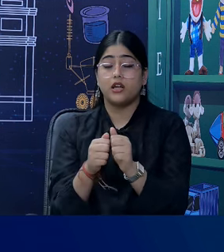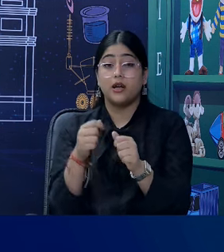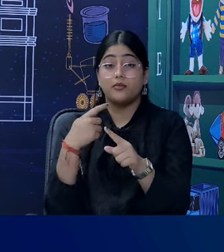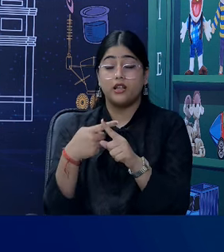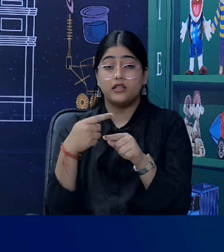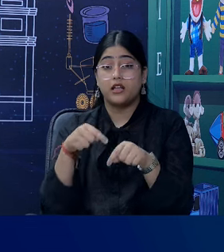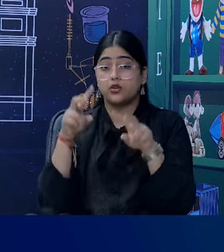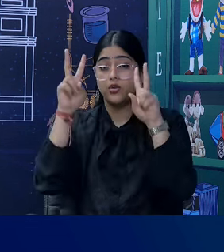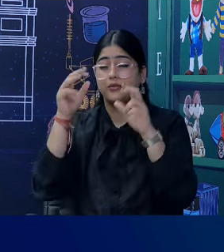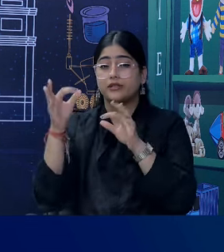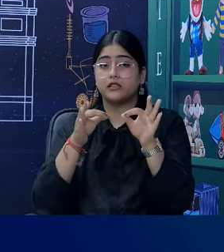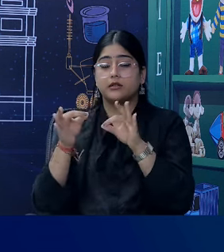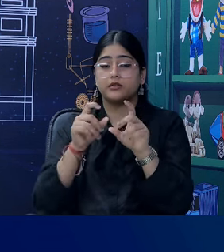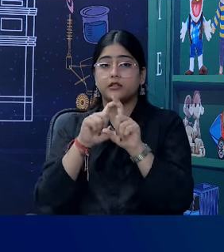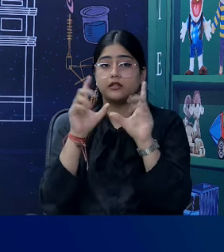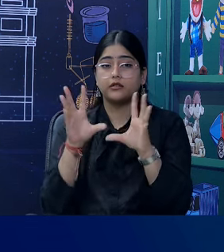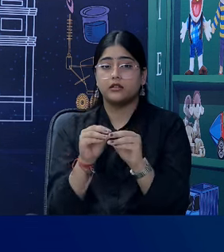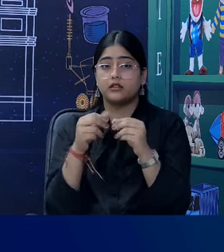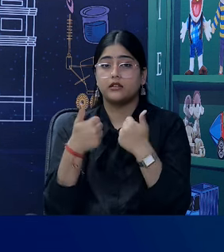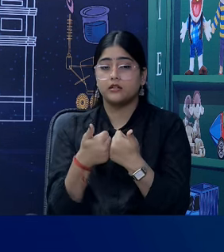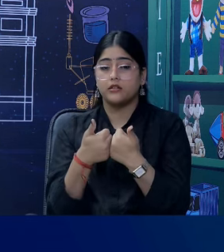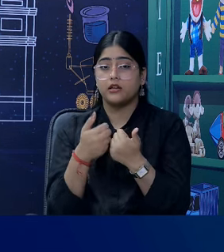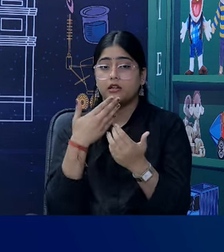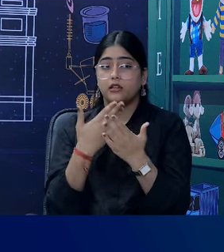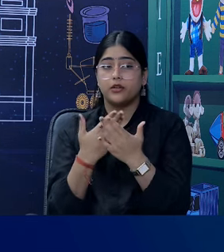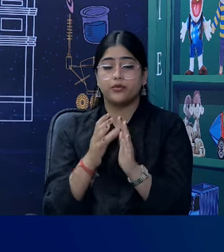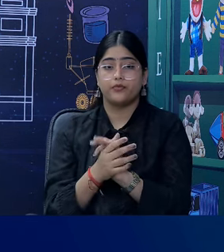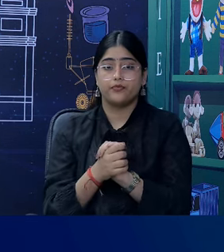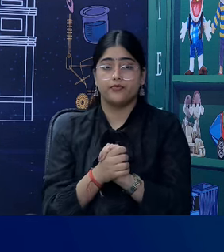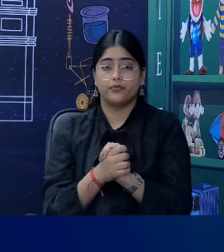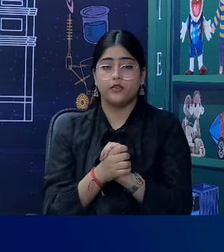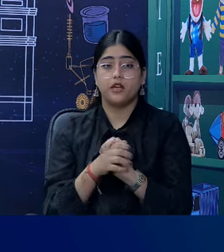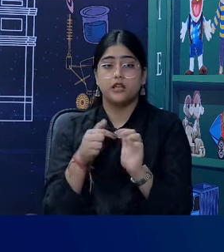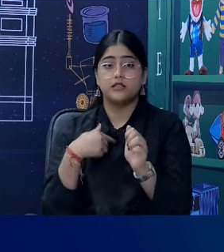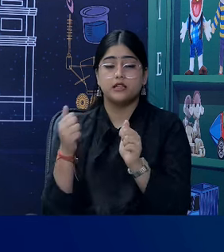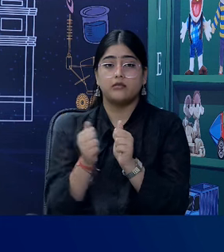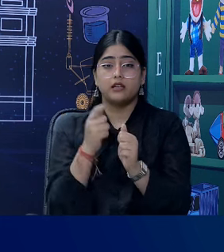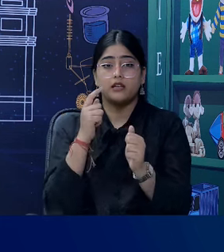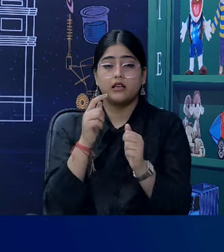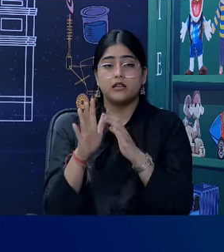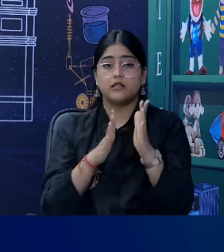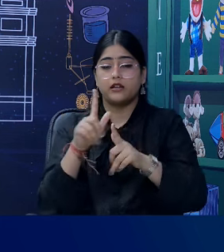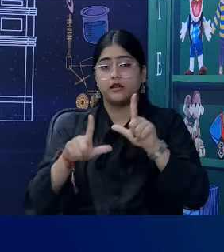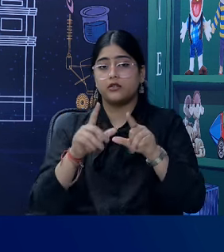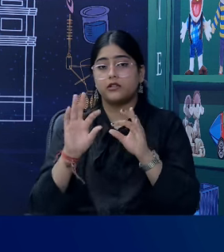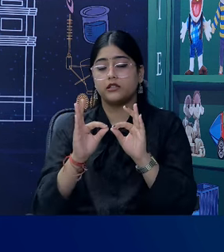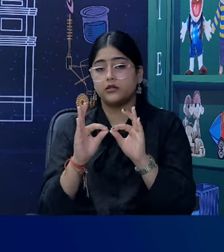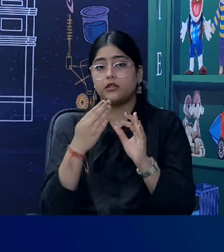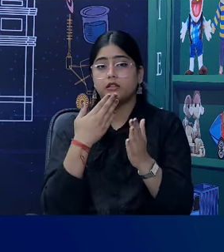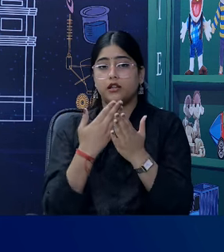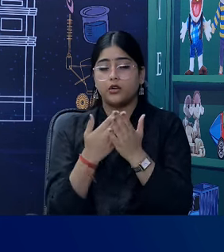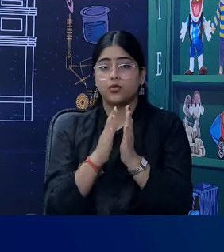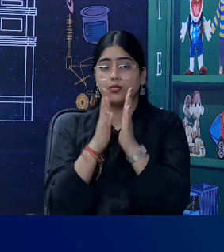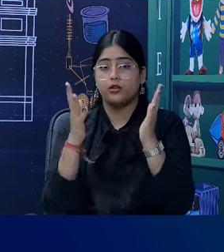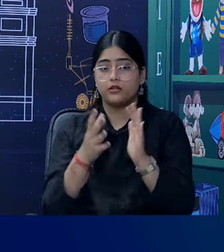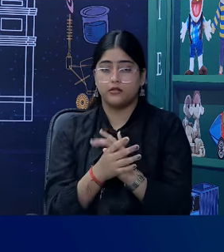हमारे समक्ष प्रस्तुत किया है यह अपने आप में खास बात है धन्यवाद धन्यवाद साथ ही हमारी साइन लैंग्वेज इंटरप्रेटर सावरी जी का भी मैं बहुत-बहुत